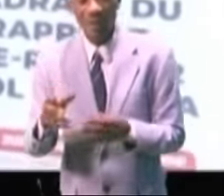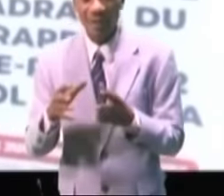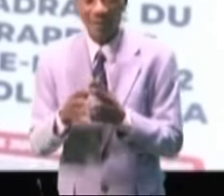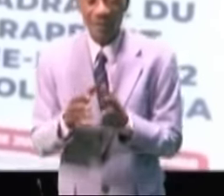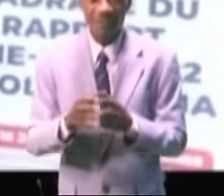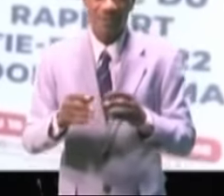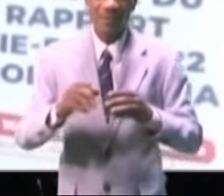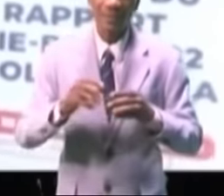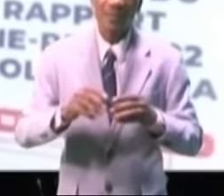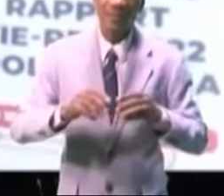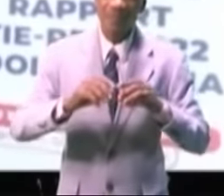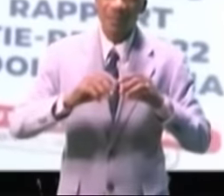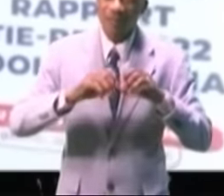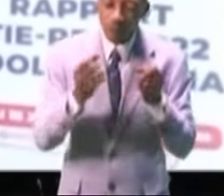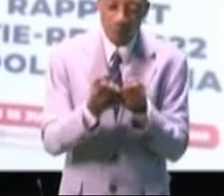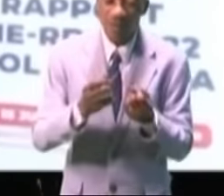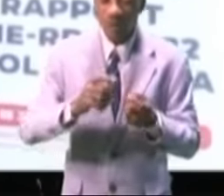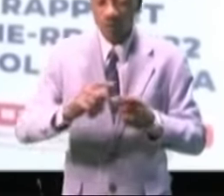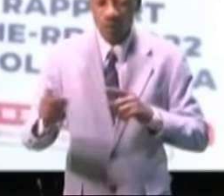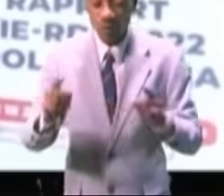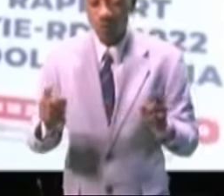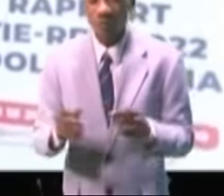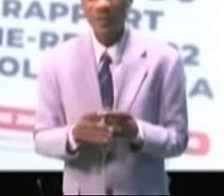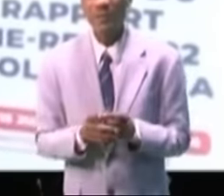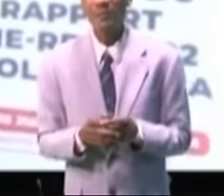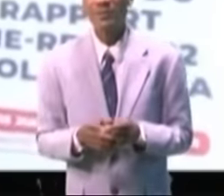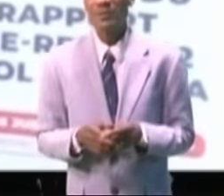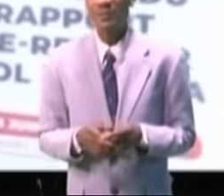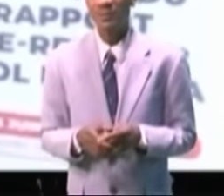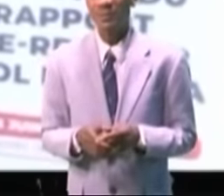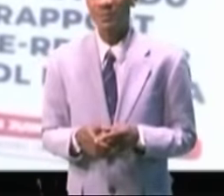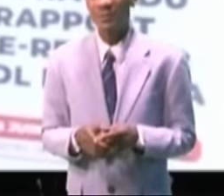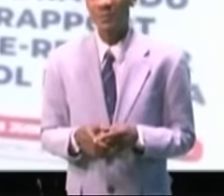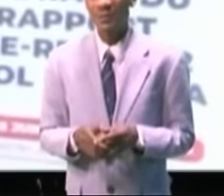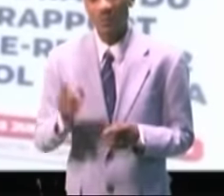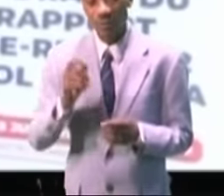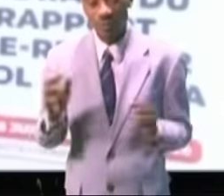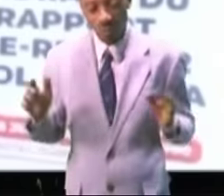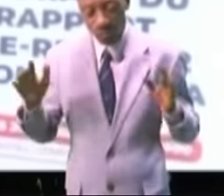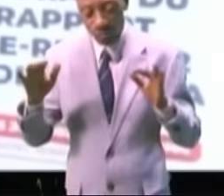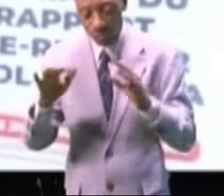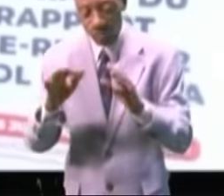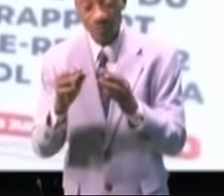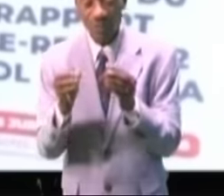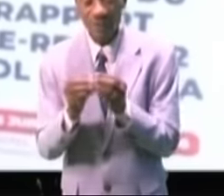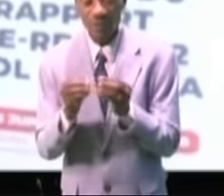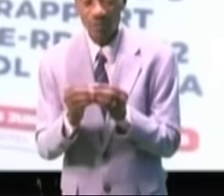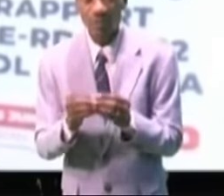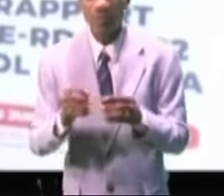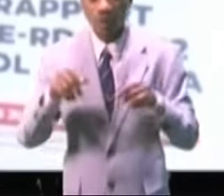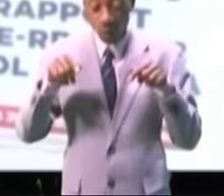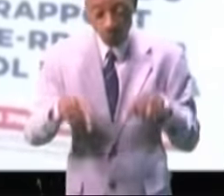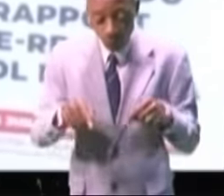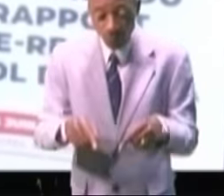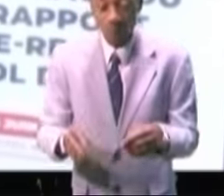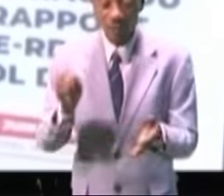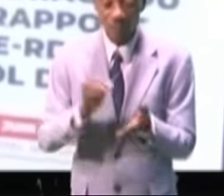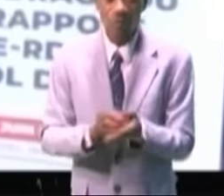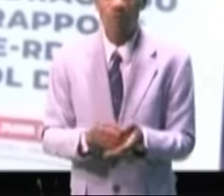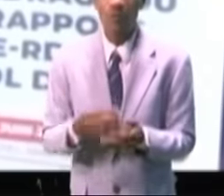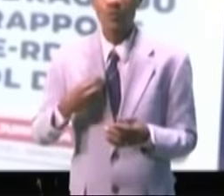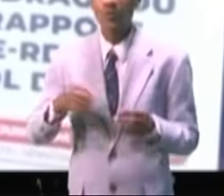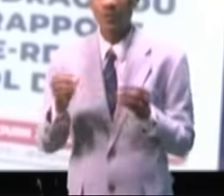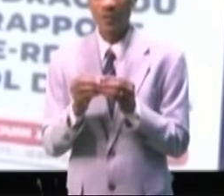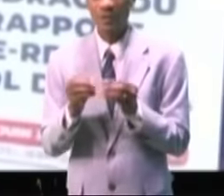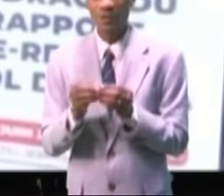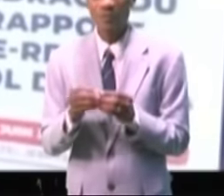qui sont les flux retenus dans les périmètres des déclarations et toute autre information pertinente en ce qui concerne